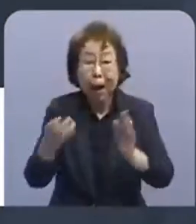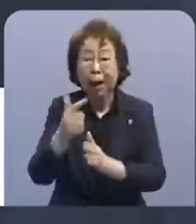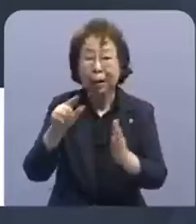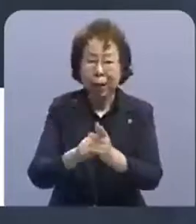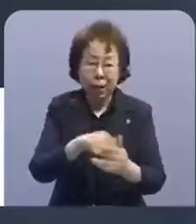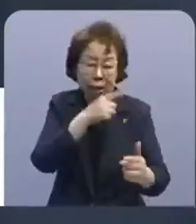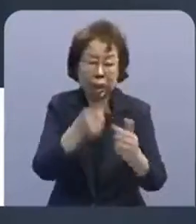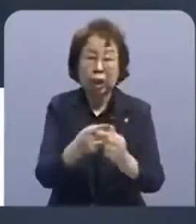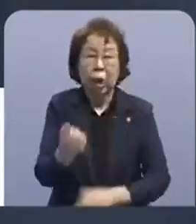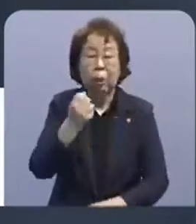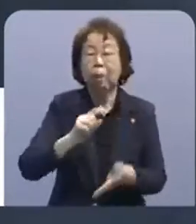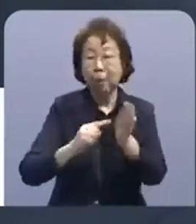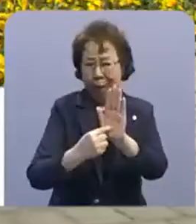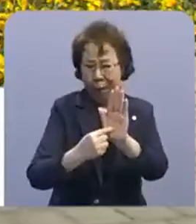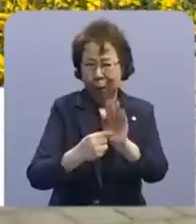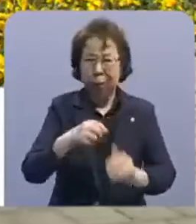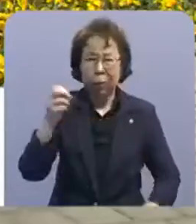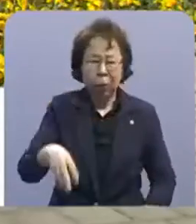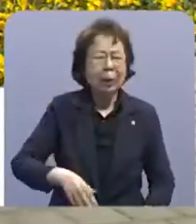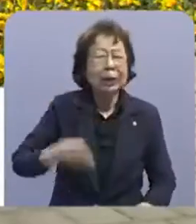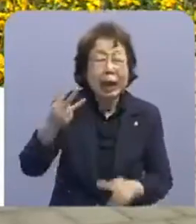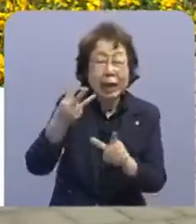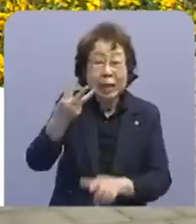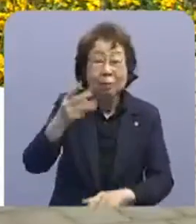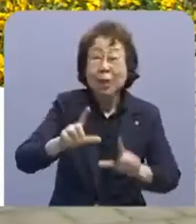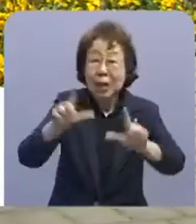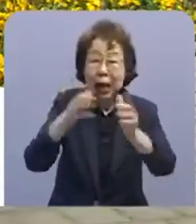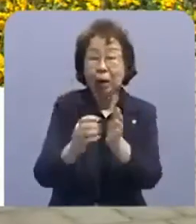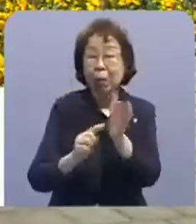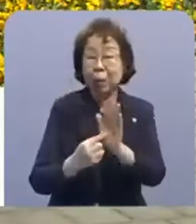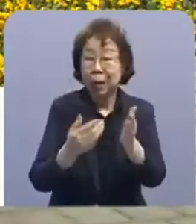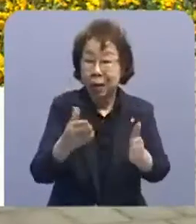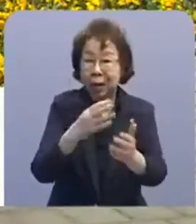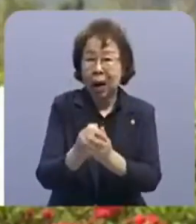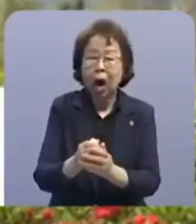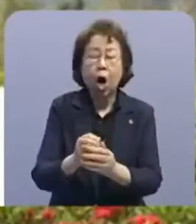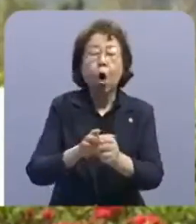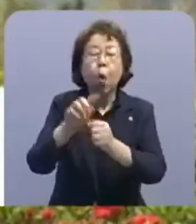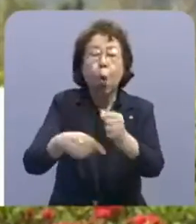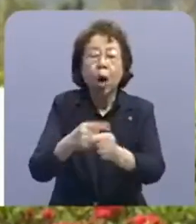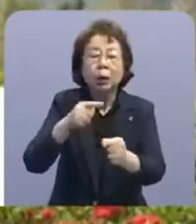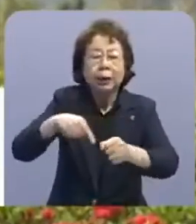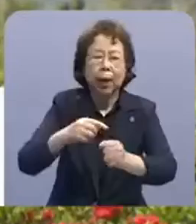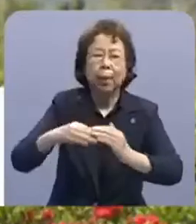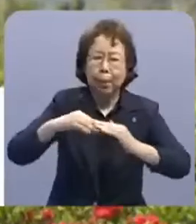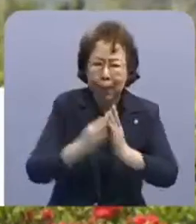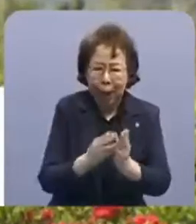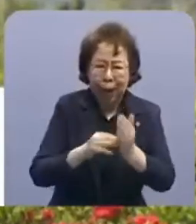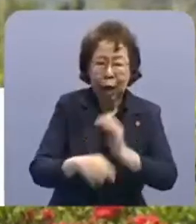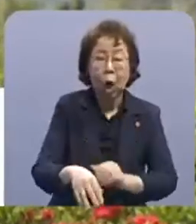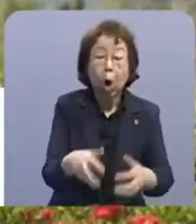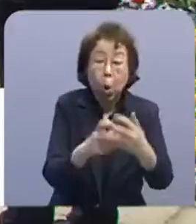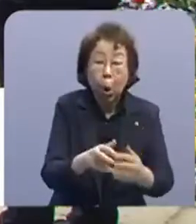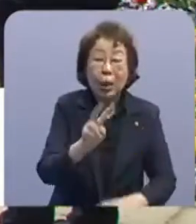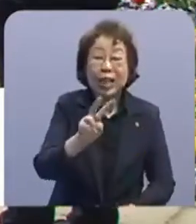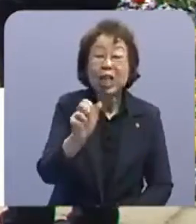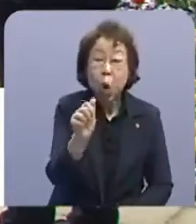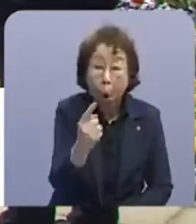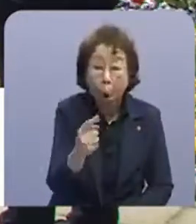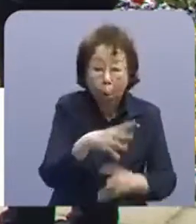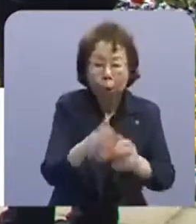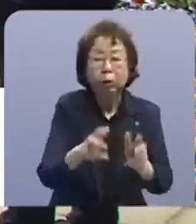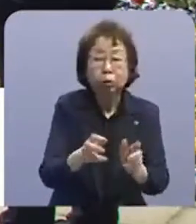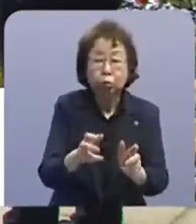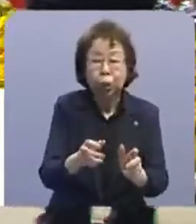1호 공약을 발표한 데 이어 지난 3일에는 성명을 내고 탈원전 유지, 고리 2호기 수명 연장 반대